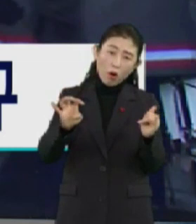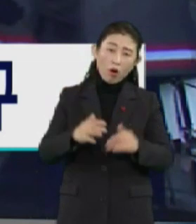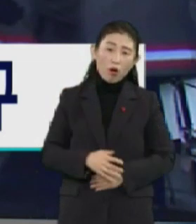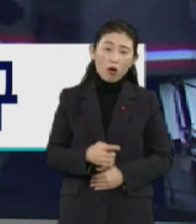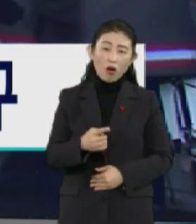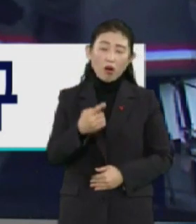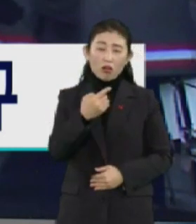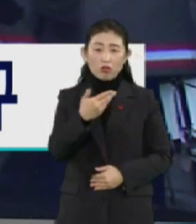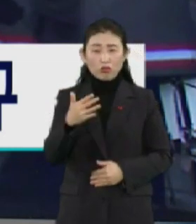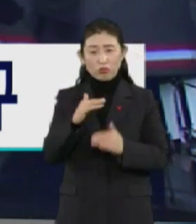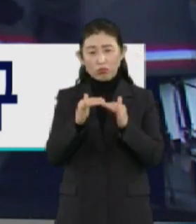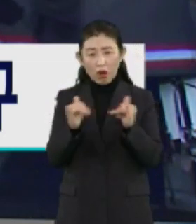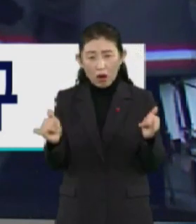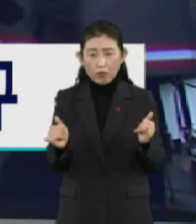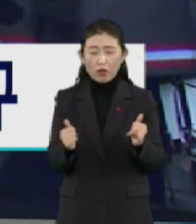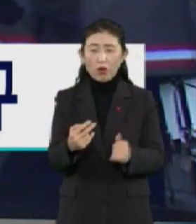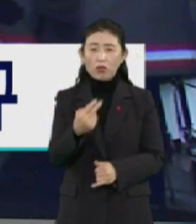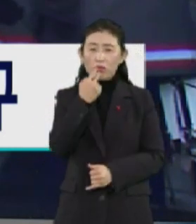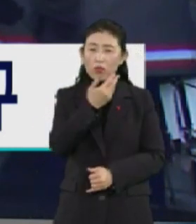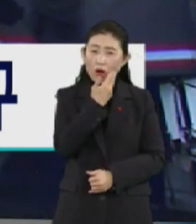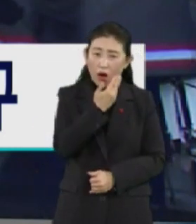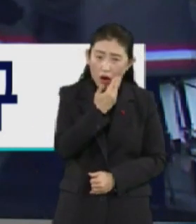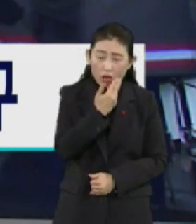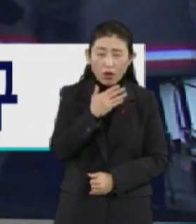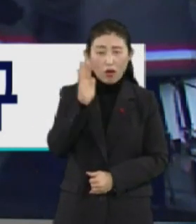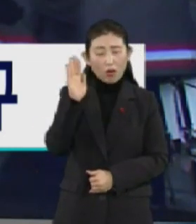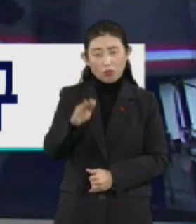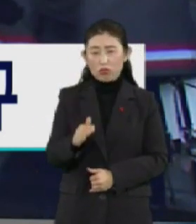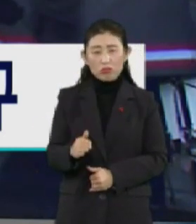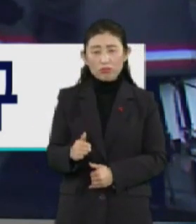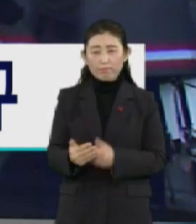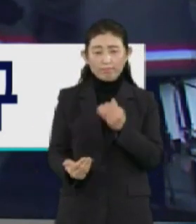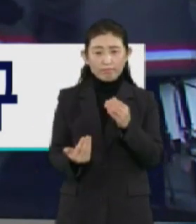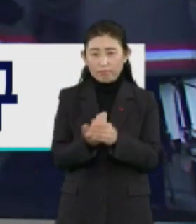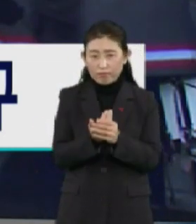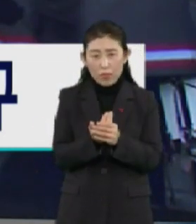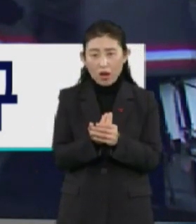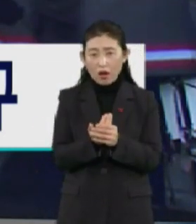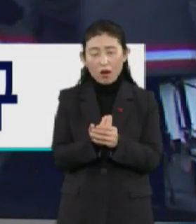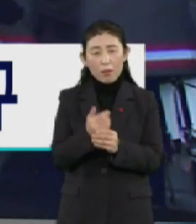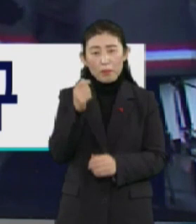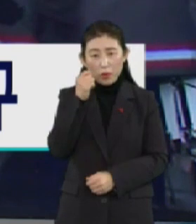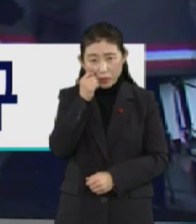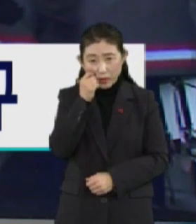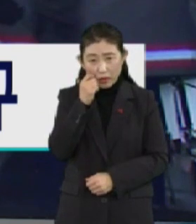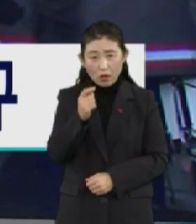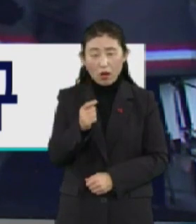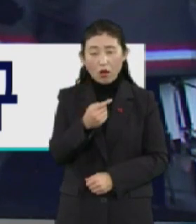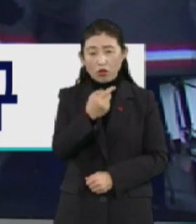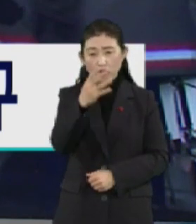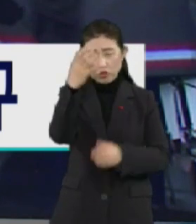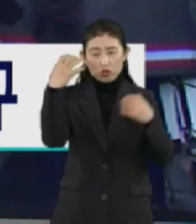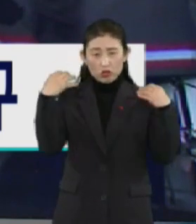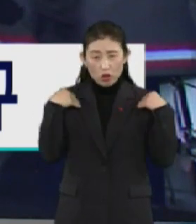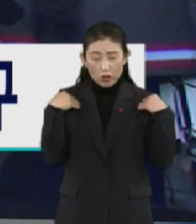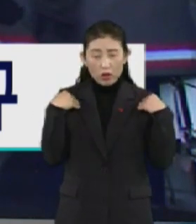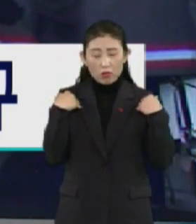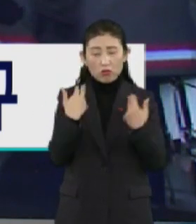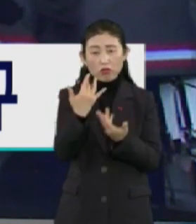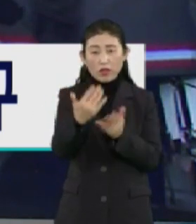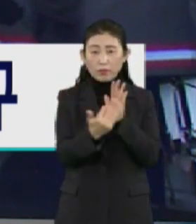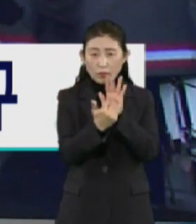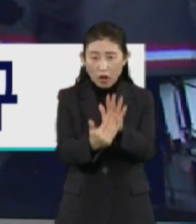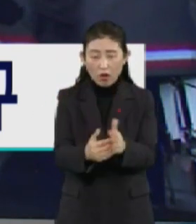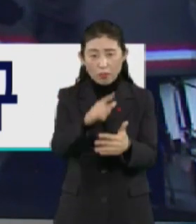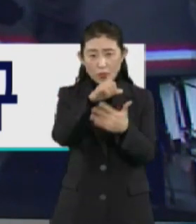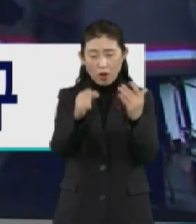40여 명이나 되는데요. 소방공무원들이 더는 안타까운 죽음이 없어야 한다며 소방청의 화재 대응 매뉴얼 개선을